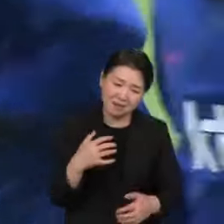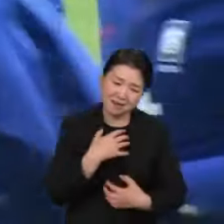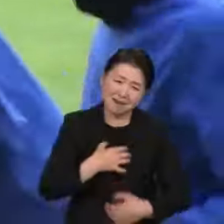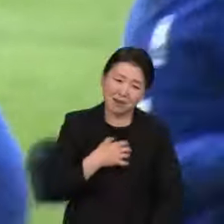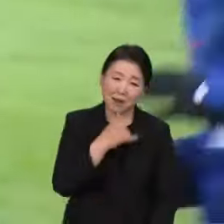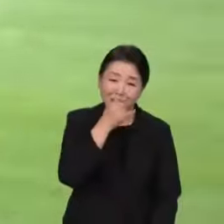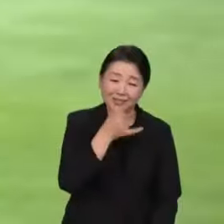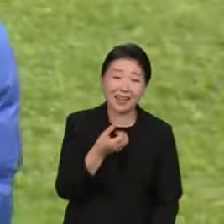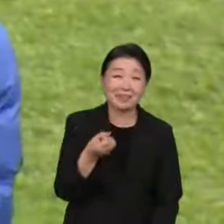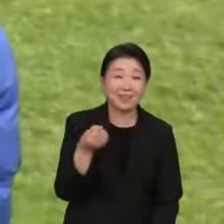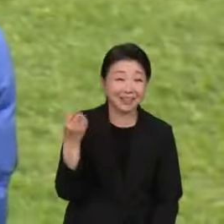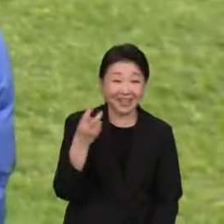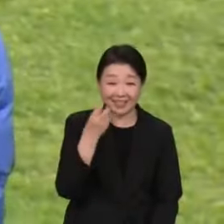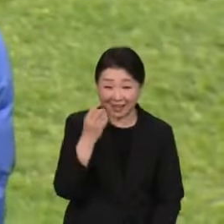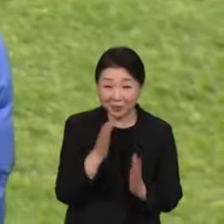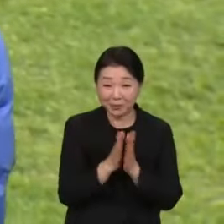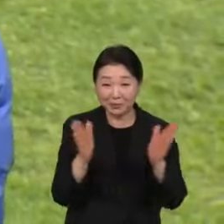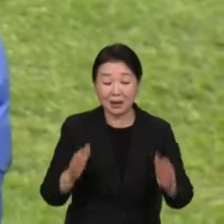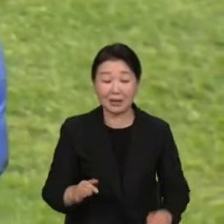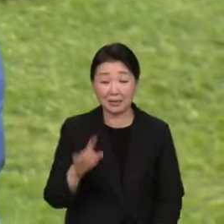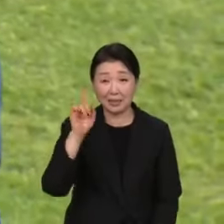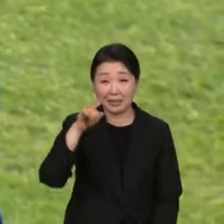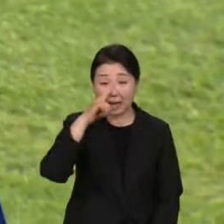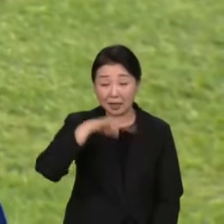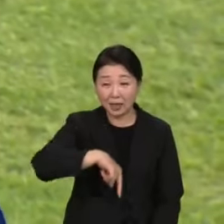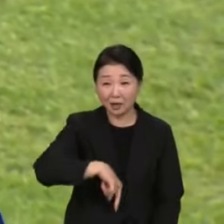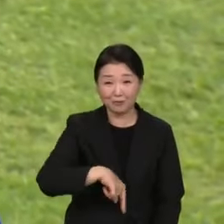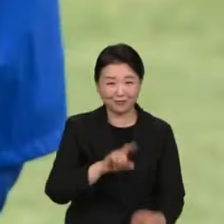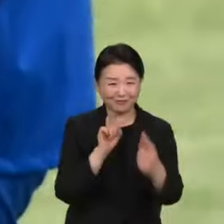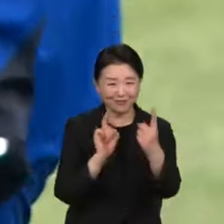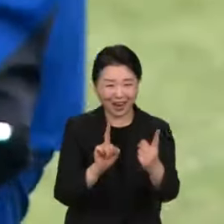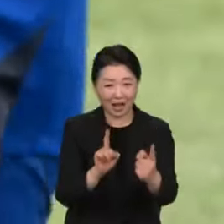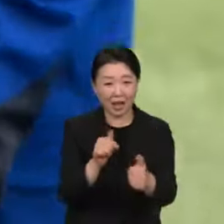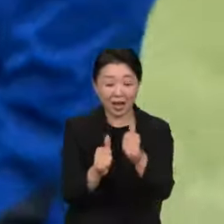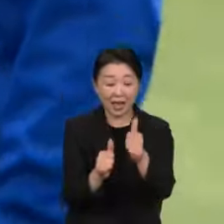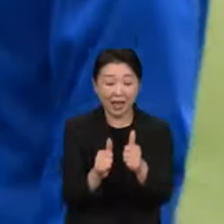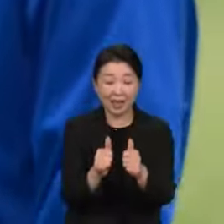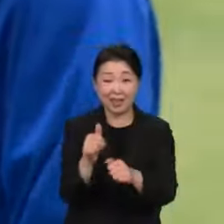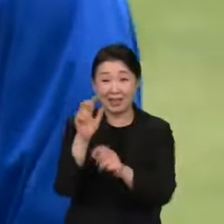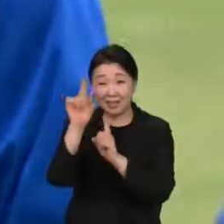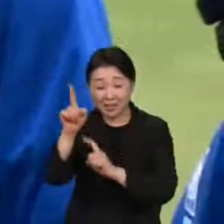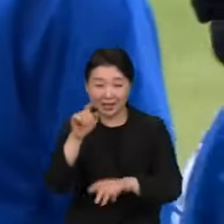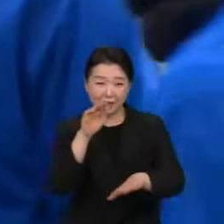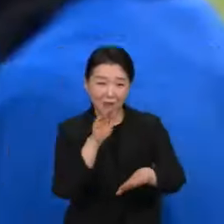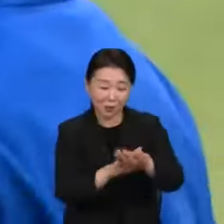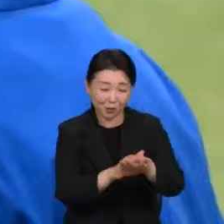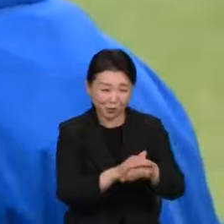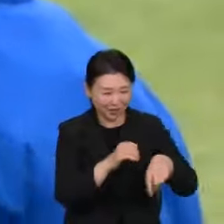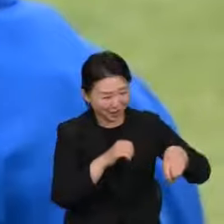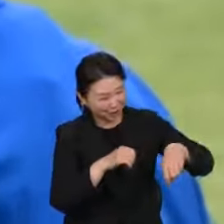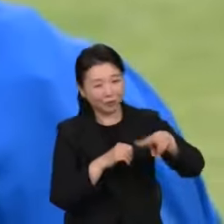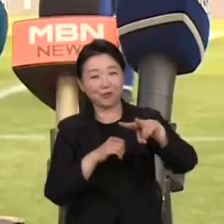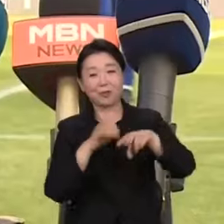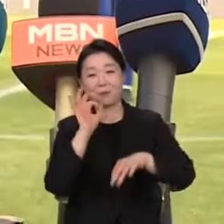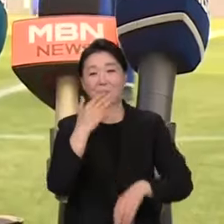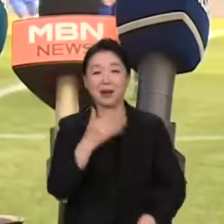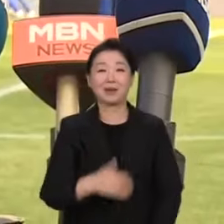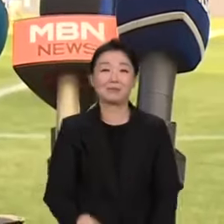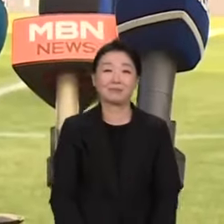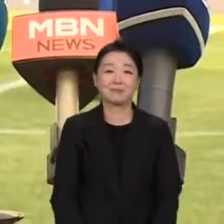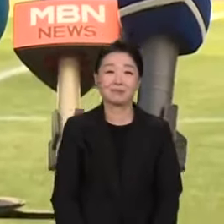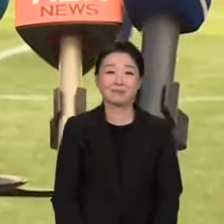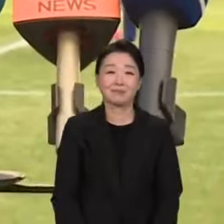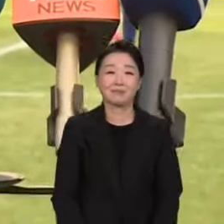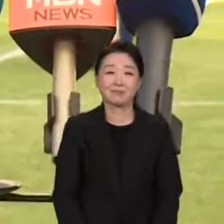새출발에 나섭니다 내일 태국을 상대로 이강인이 패스하고 손흥민이 슛하는 장면을 기대할 수 있게 됐습니다